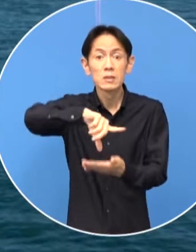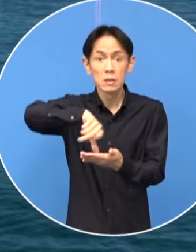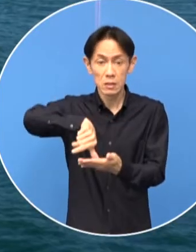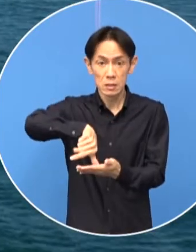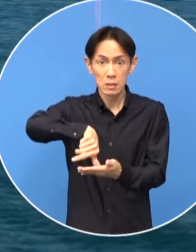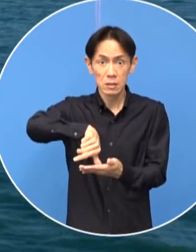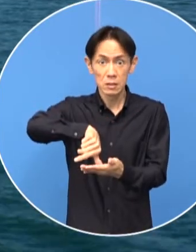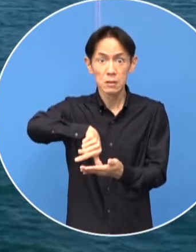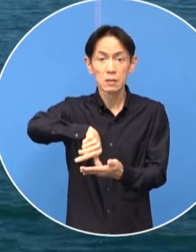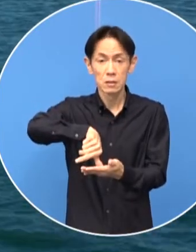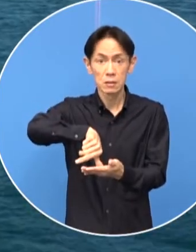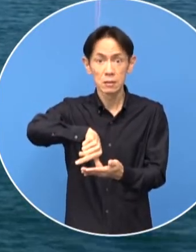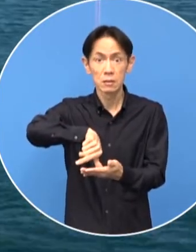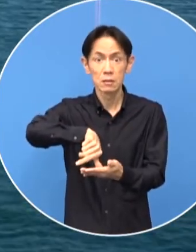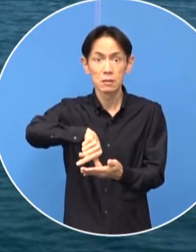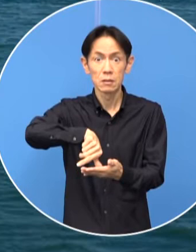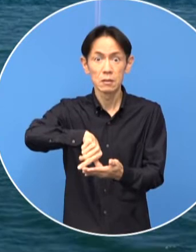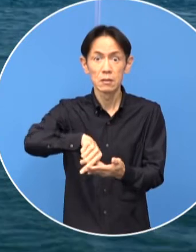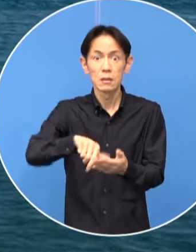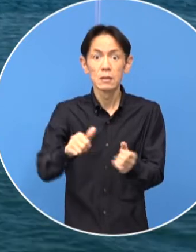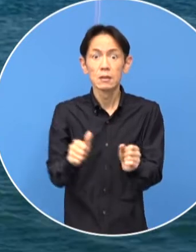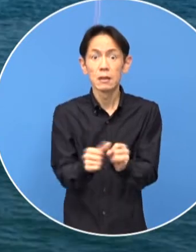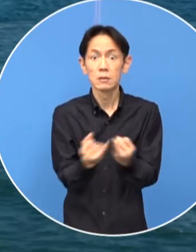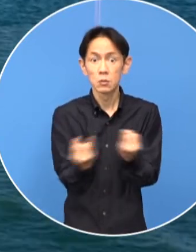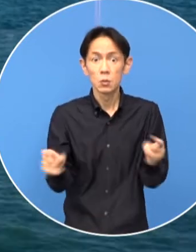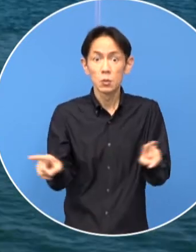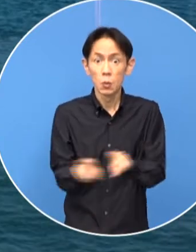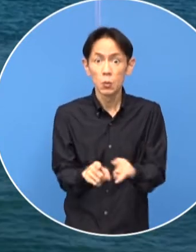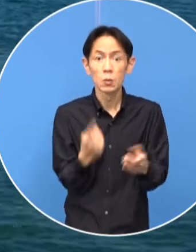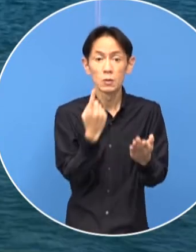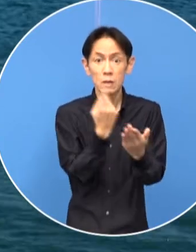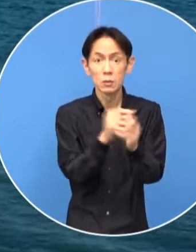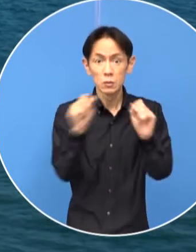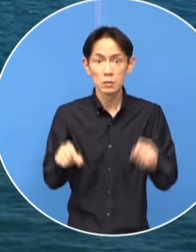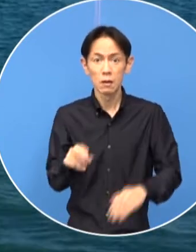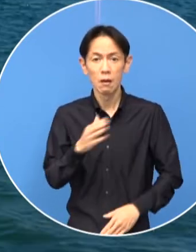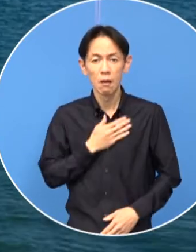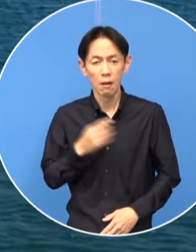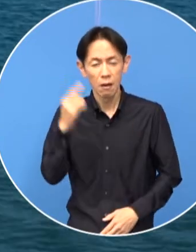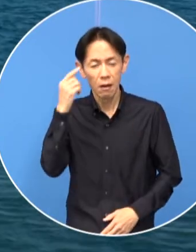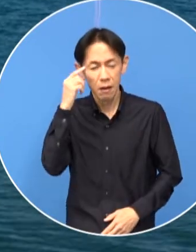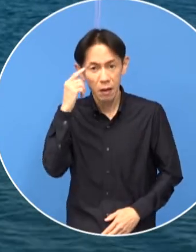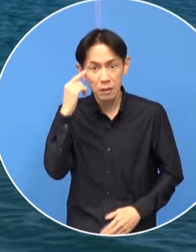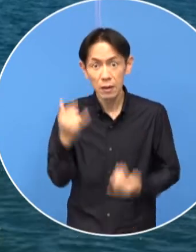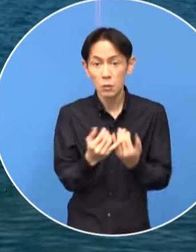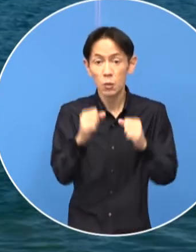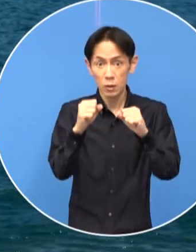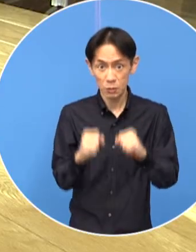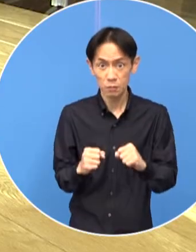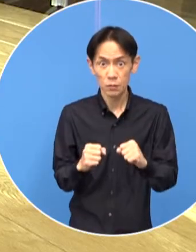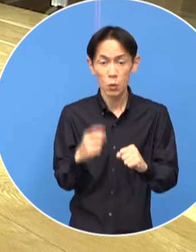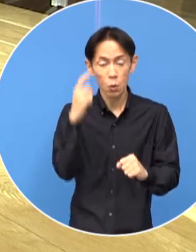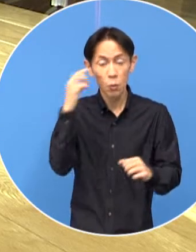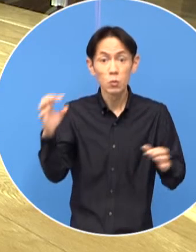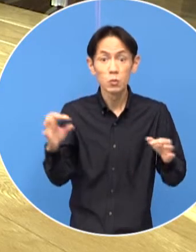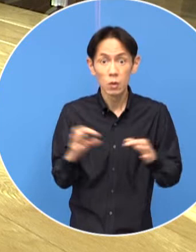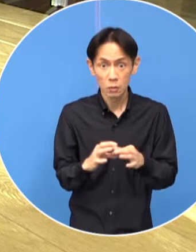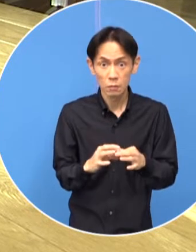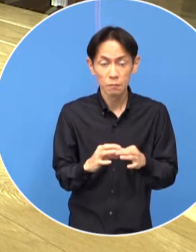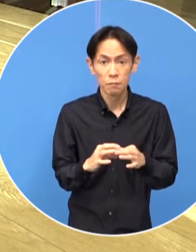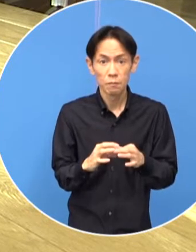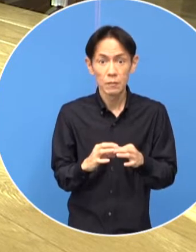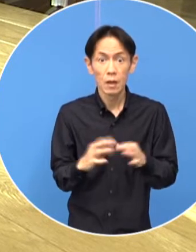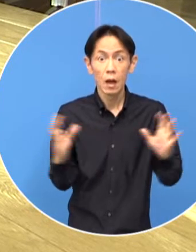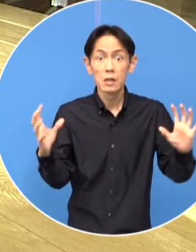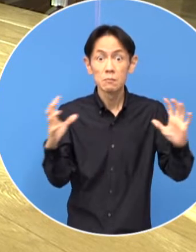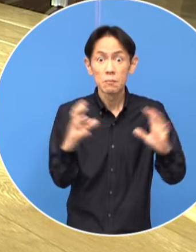地域で、男女共同参画について考えてきた人たちがいる、思いをつなぐこととか